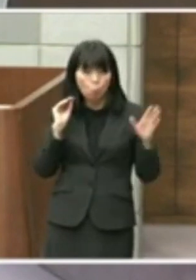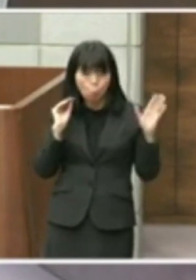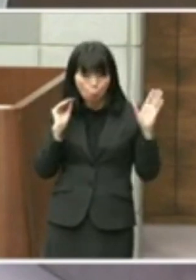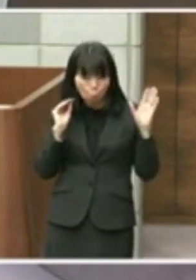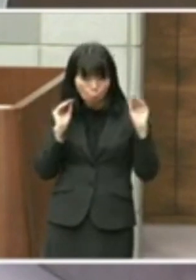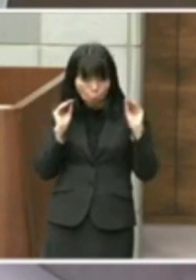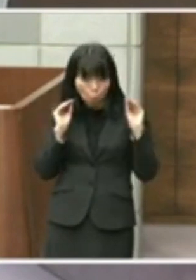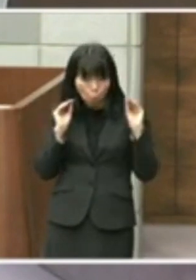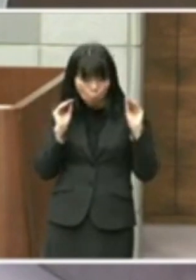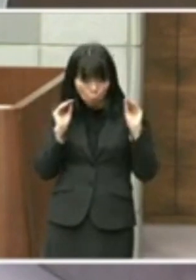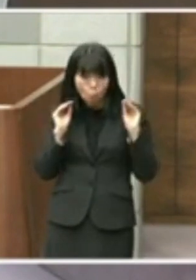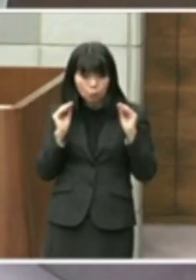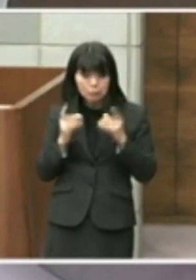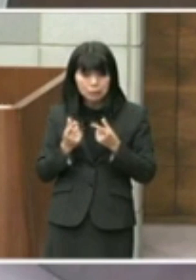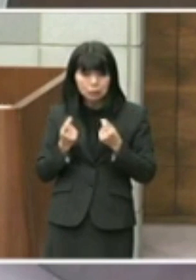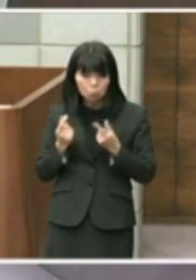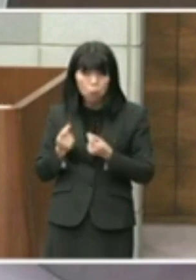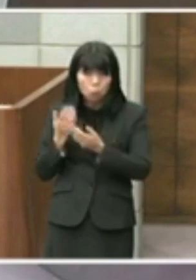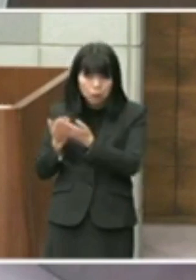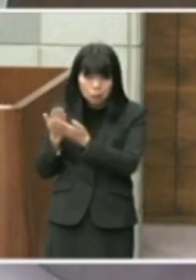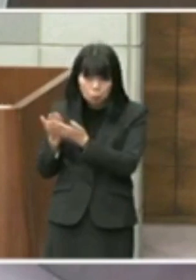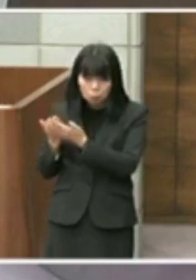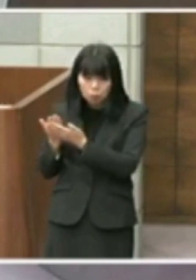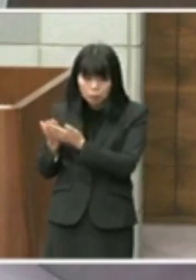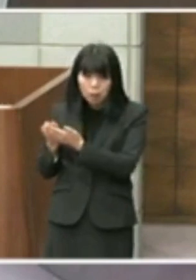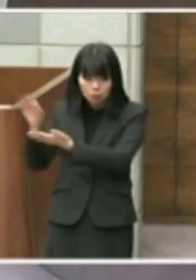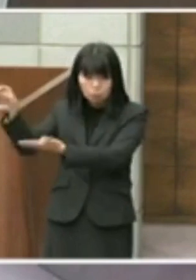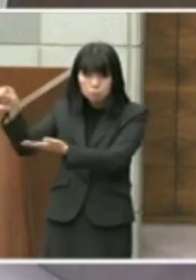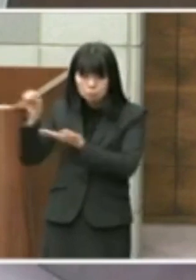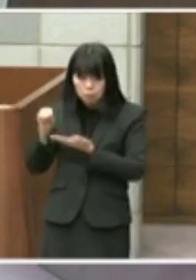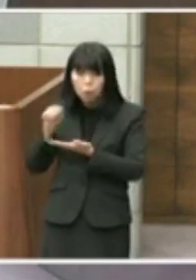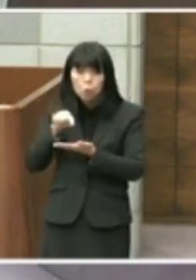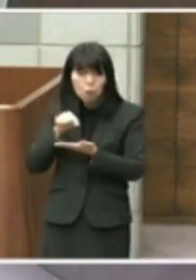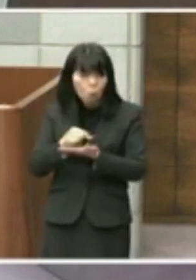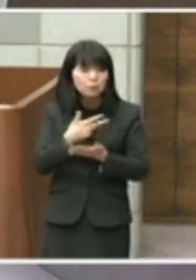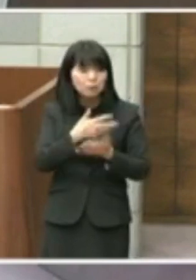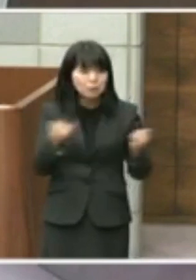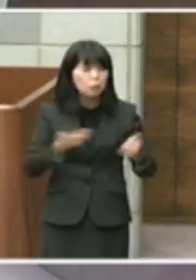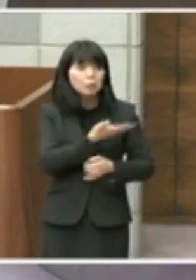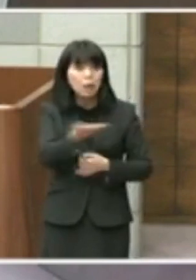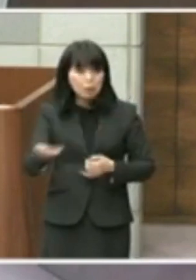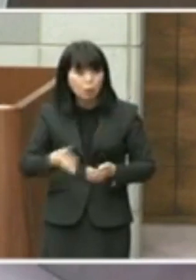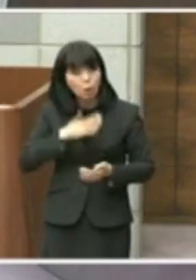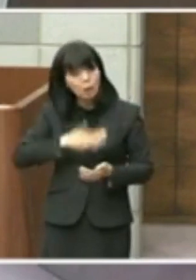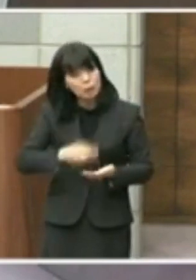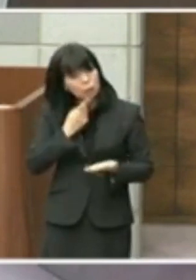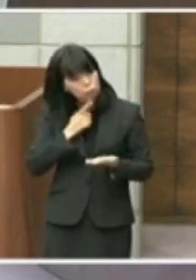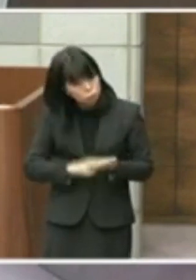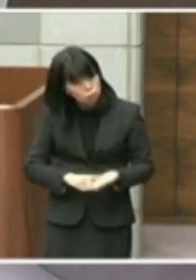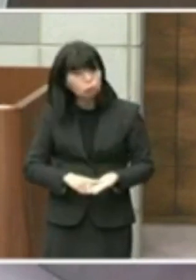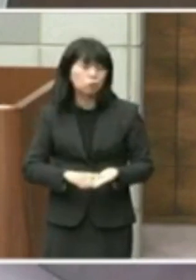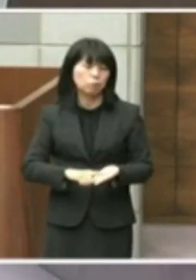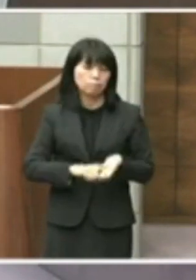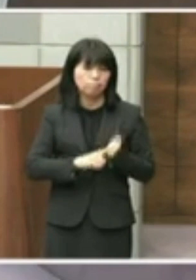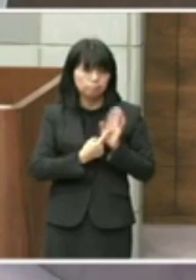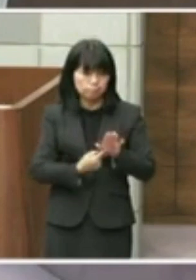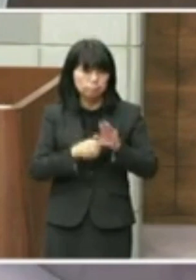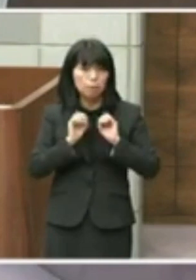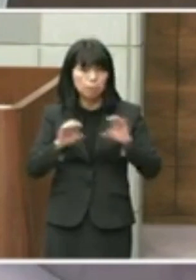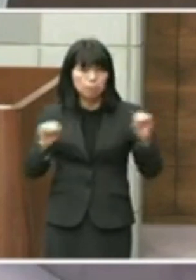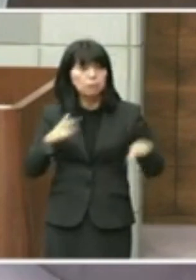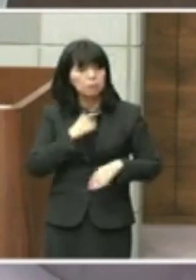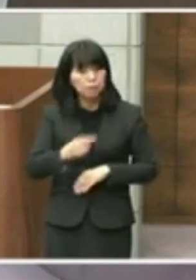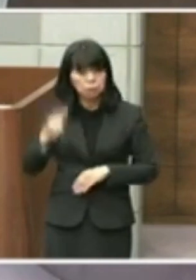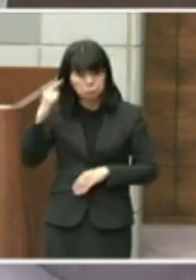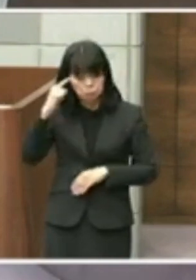供もしっかり求めながら、そのもらった情報をしっかり市民の皆さんに分かりやすくお示しさせていただきたいと思いますので、